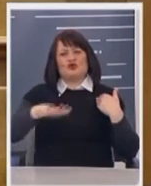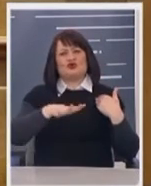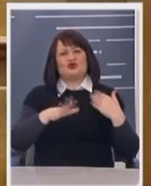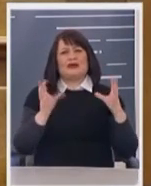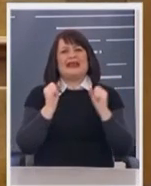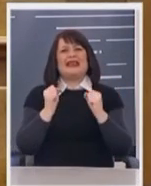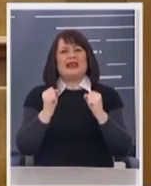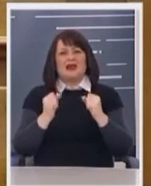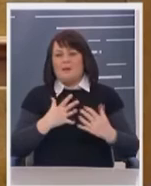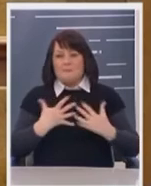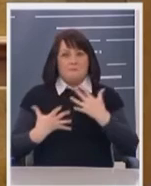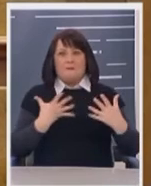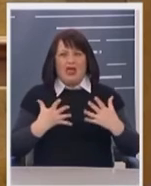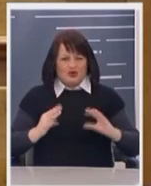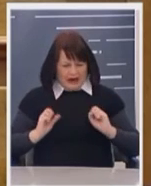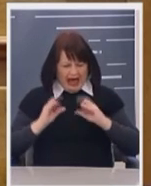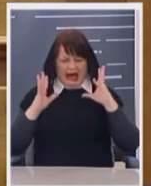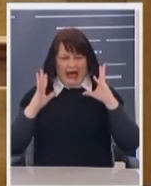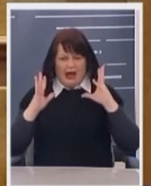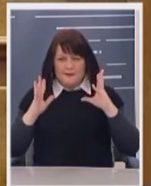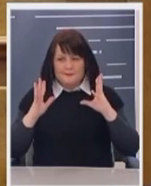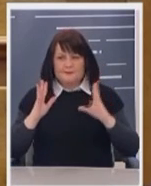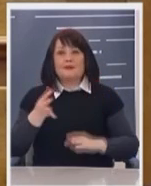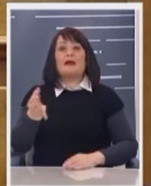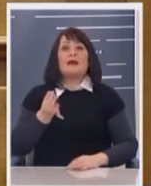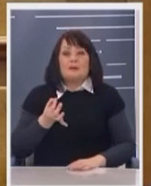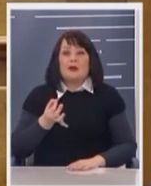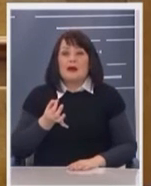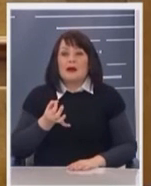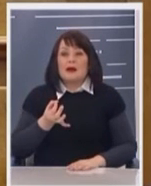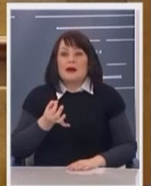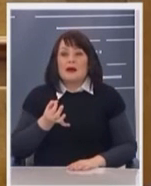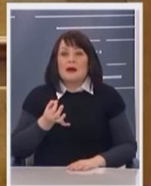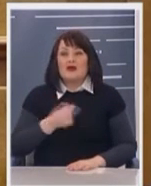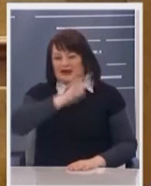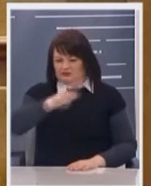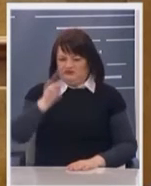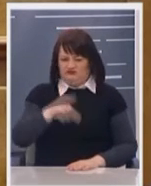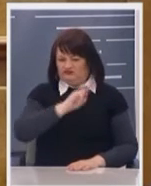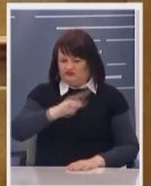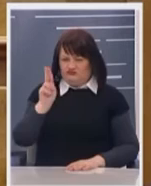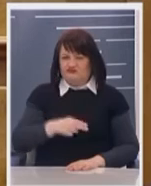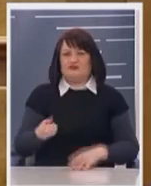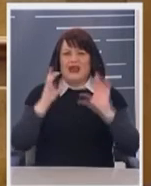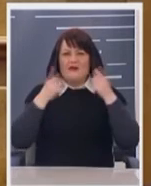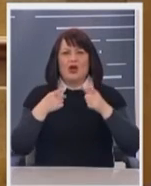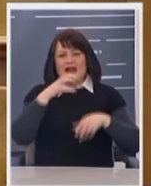στο πάθος του και στην εξαλωσύνη του, μας δήλωσε ότι θα τις ξυλώσει η Νέα Δημοκρατία, μία προς